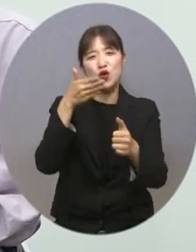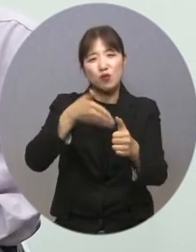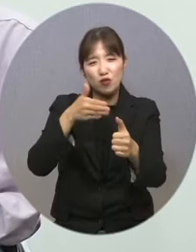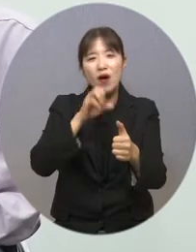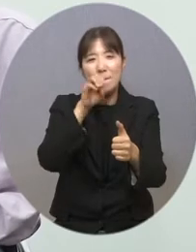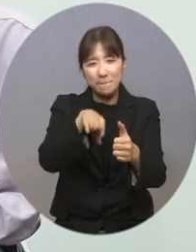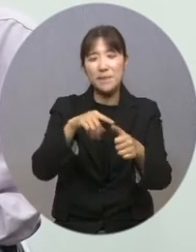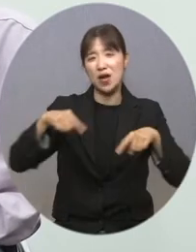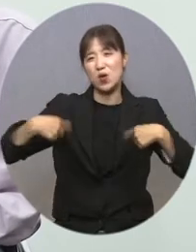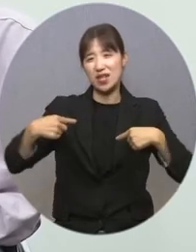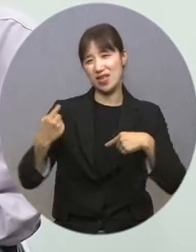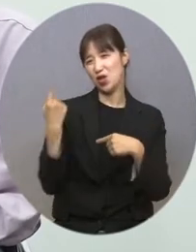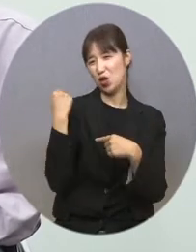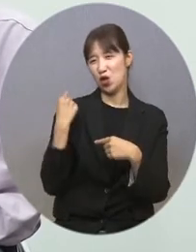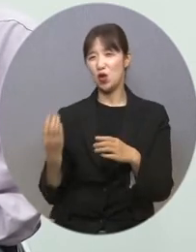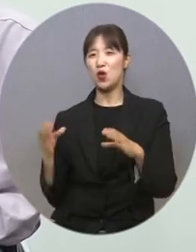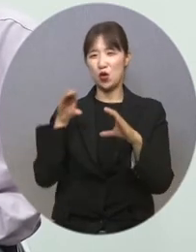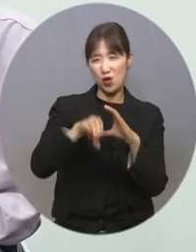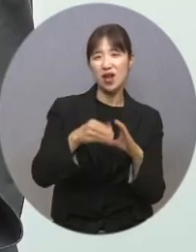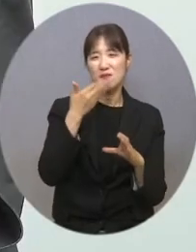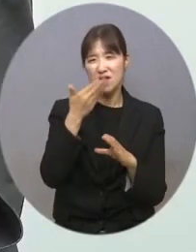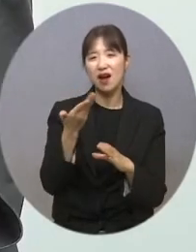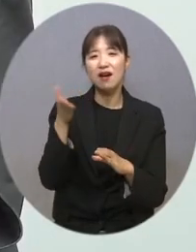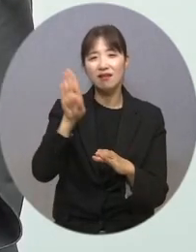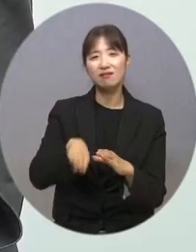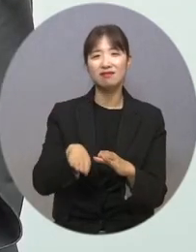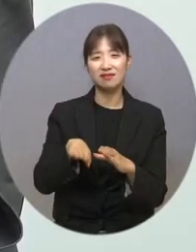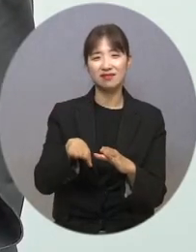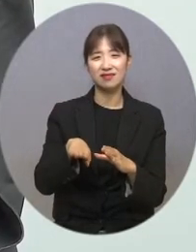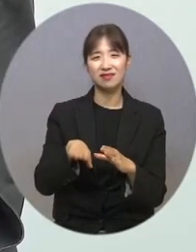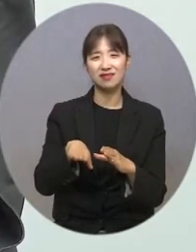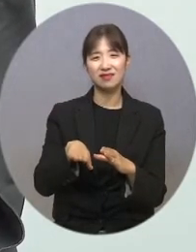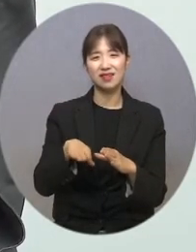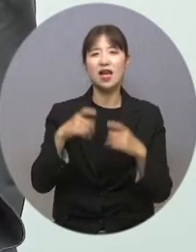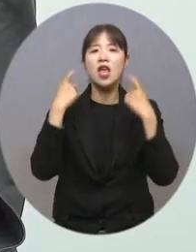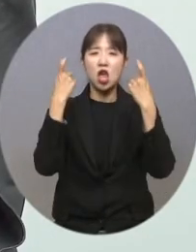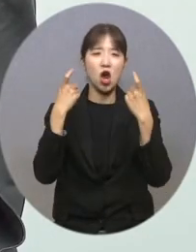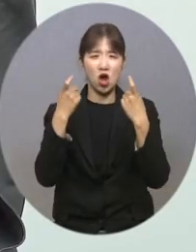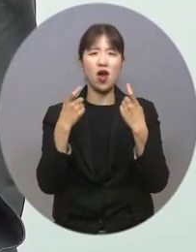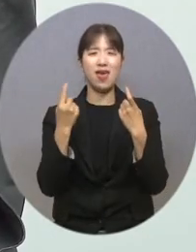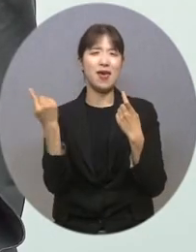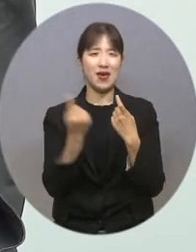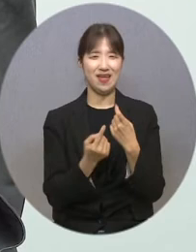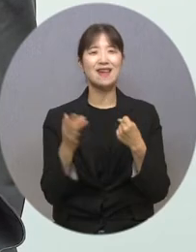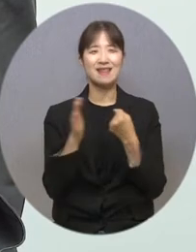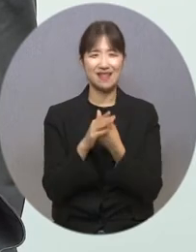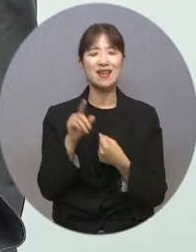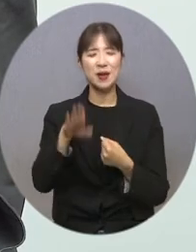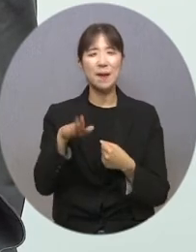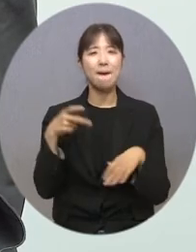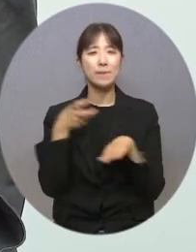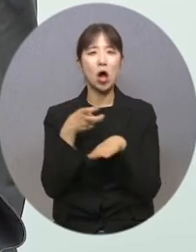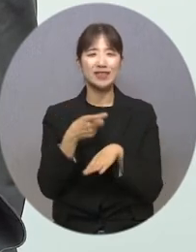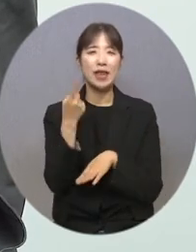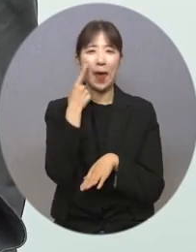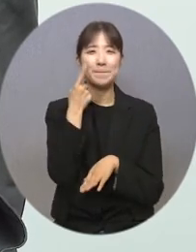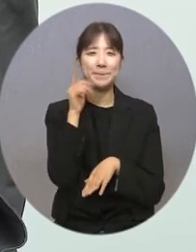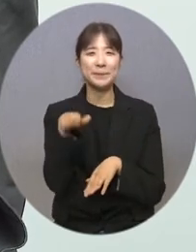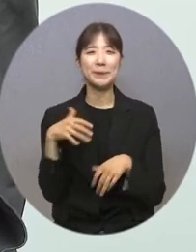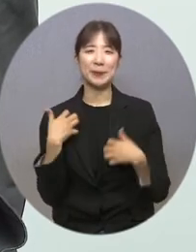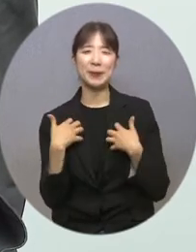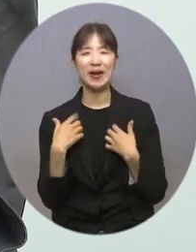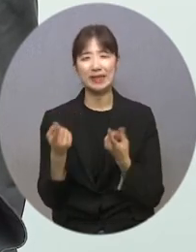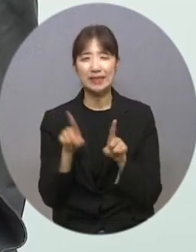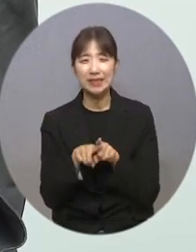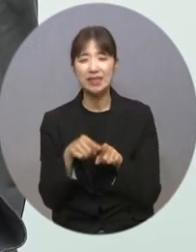휠체어 트렁크에 실고 그렇게 타자 있는데 여행 왔으며 는 버스 타 봐야 되지 않겠냐 이래가지고